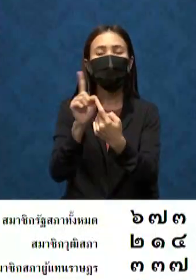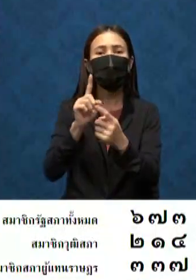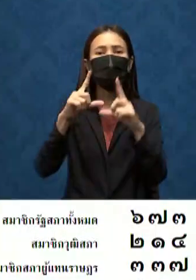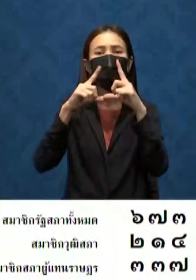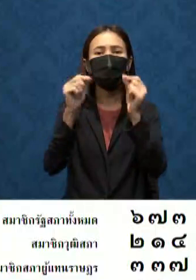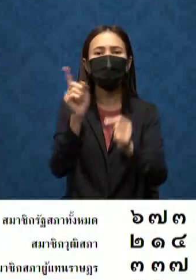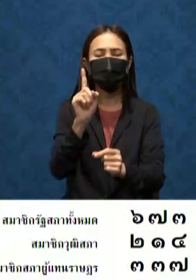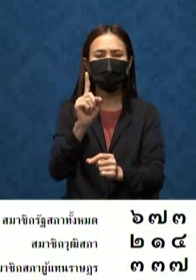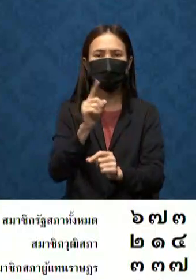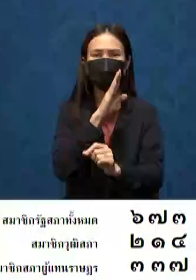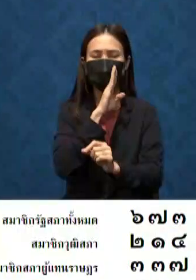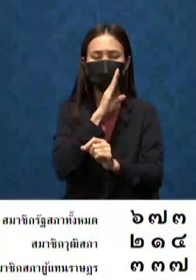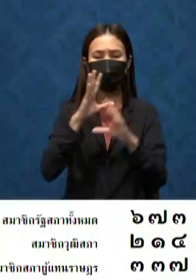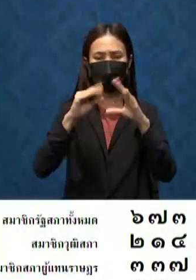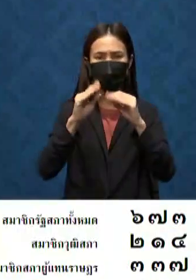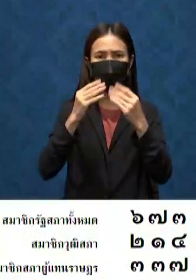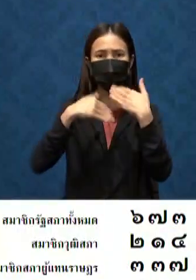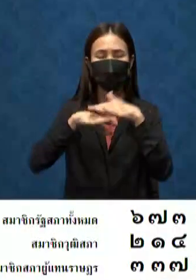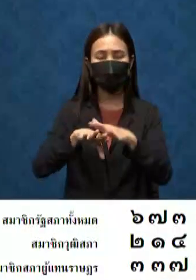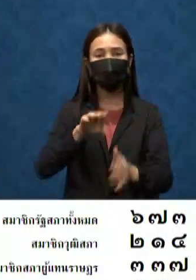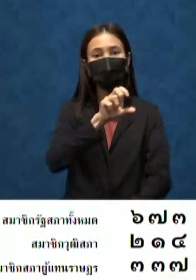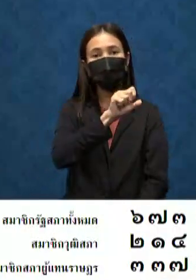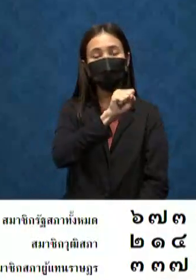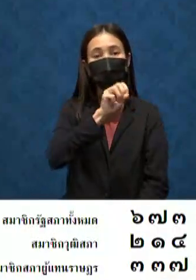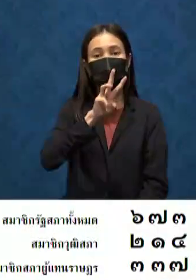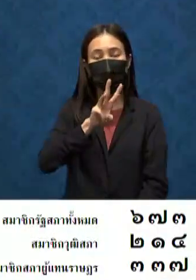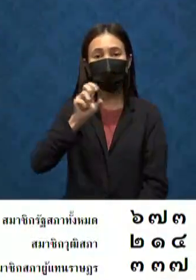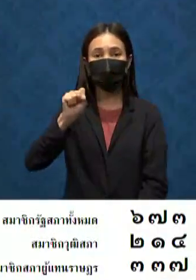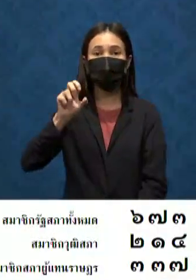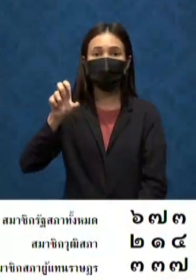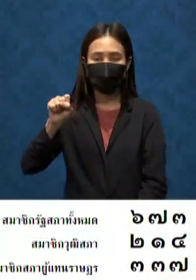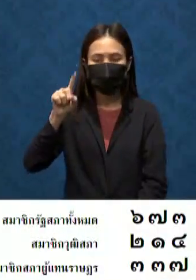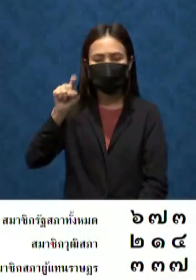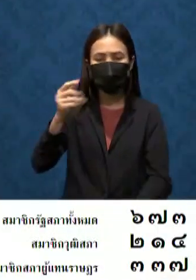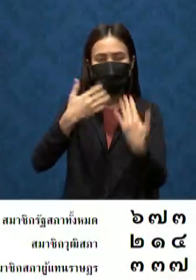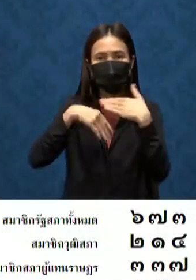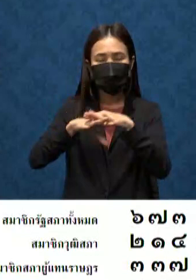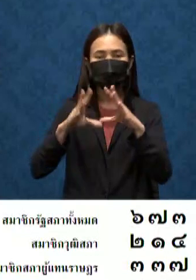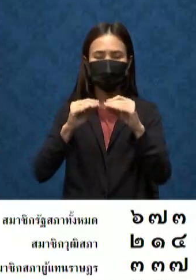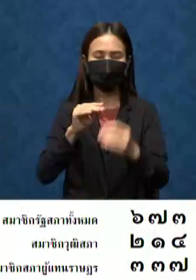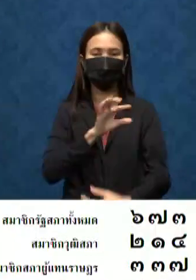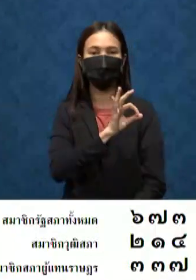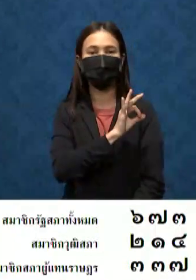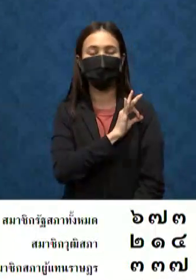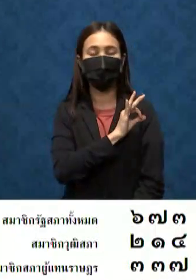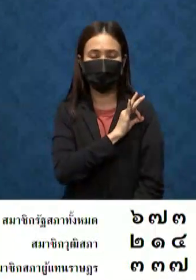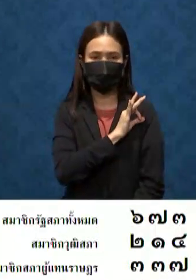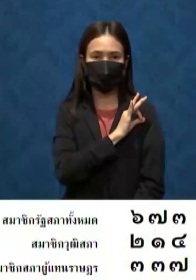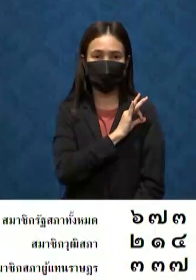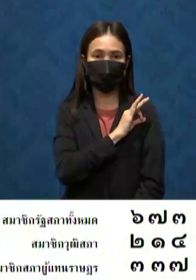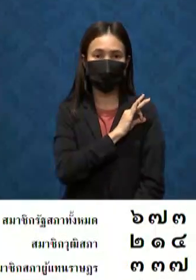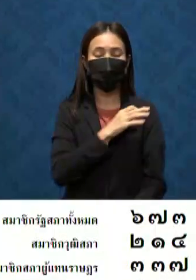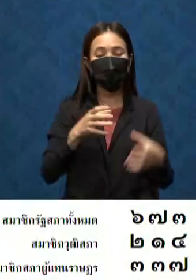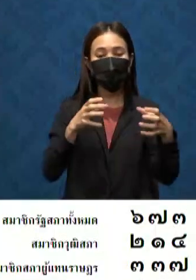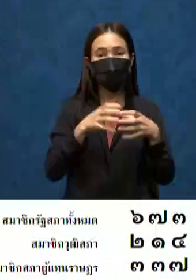จะต้องมีการประชุมร่วมรัฐสภานั้นเป็นเรื่องที่ต้องรับผิดชอบร่วมกันของสมาชิกสภาผู้แทนราษฎรทั้งฝ่ายค้าน